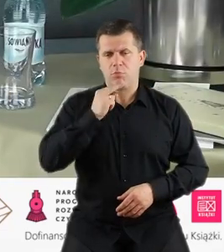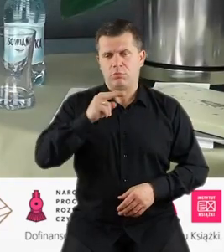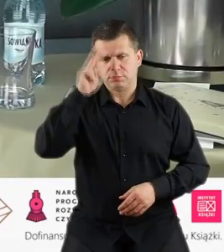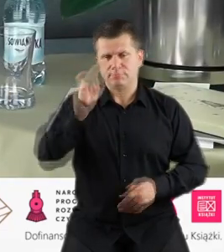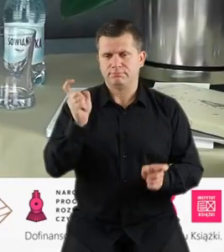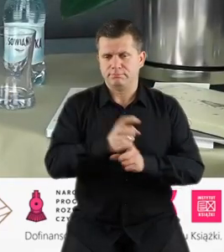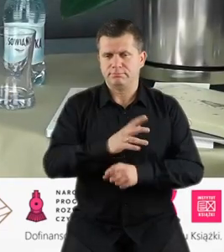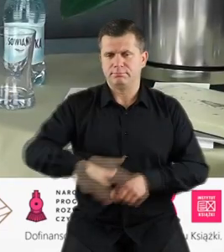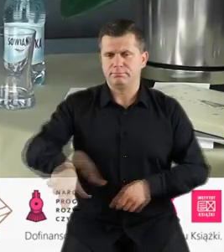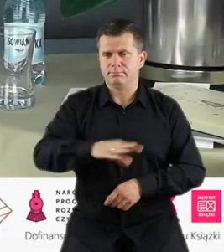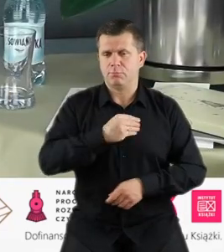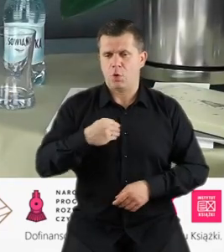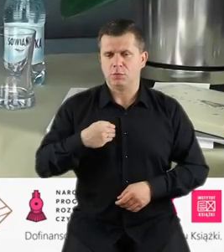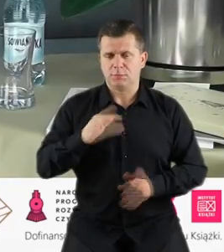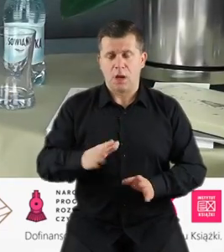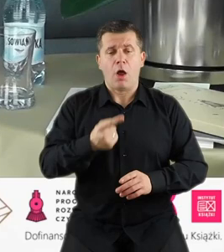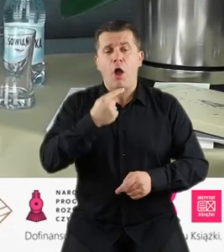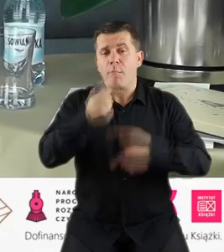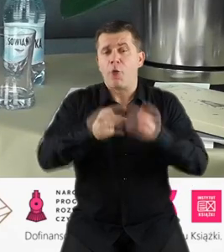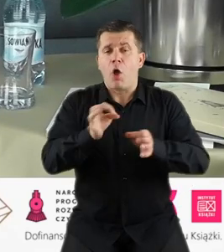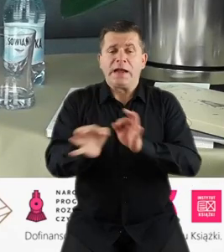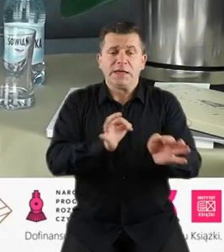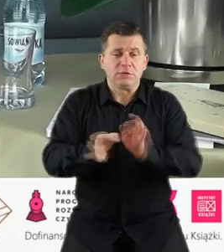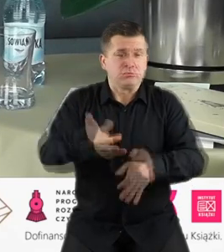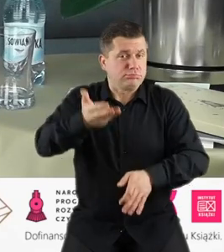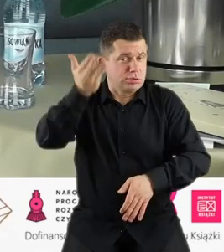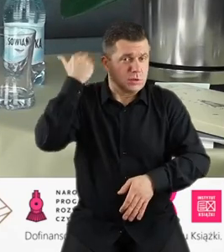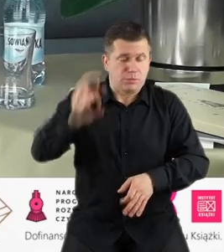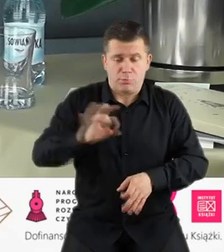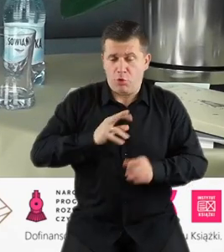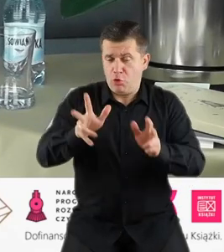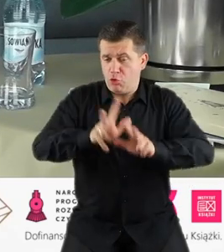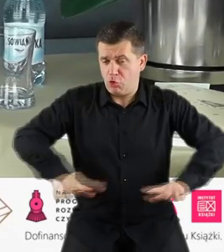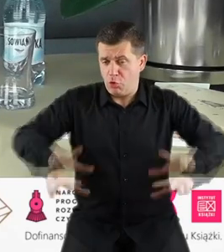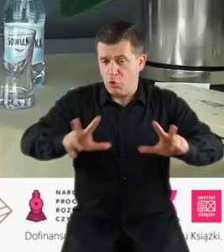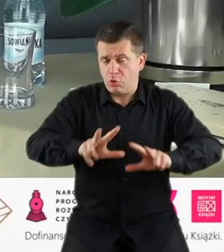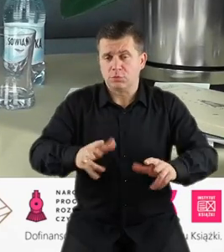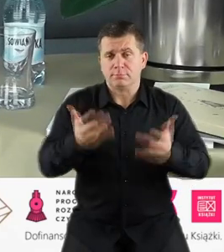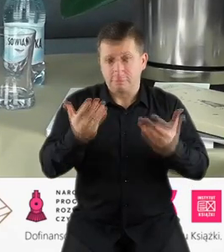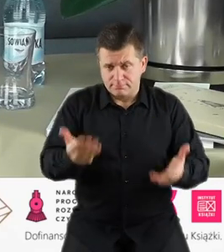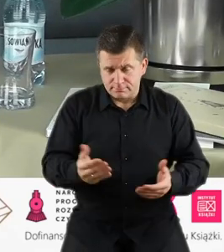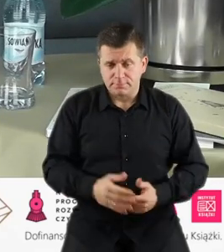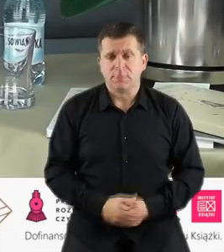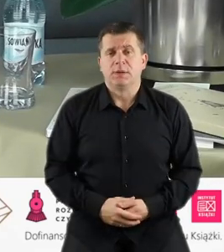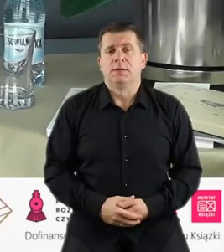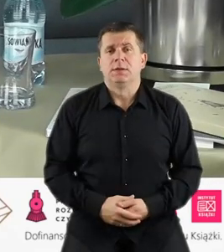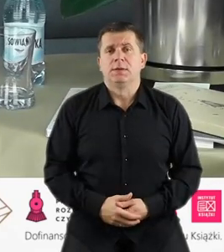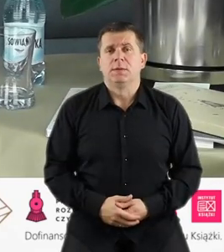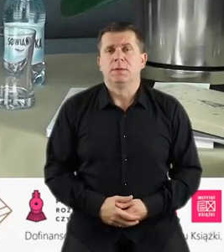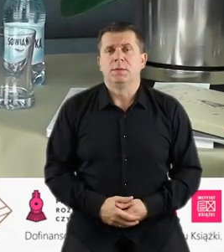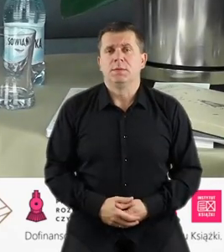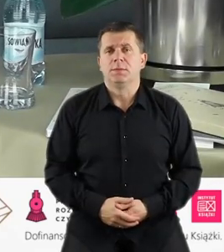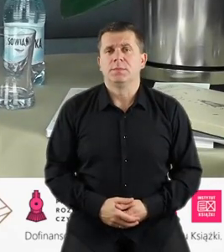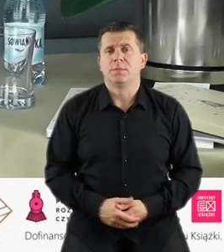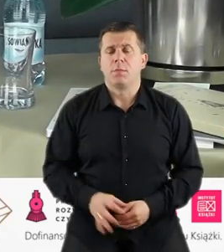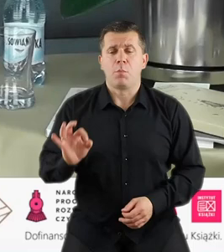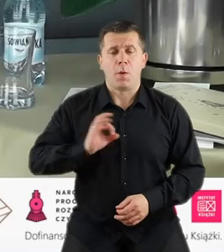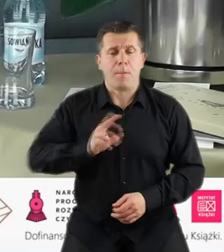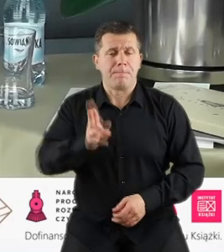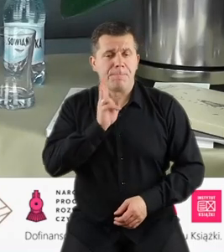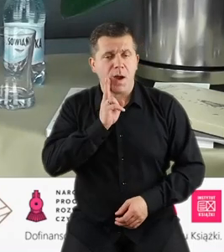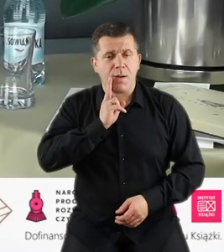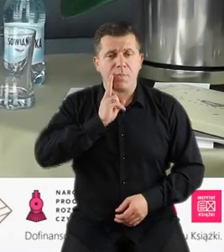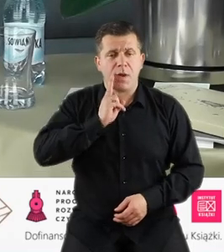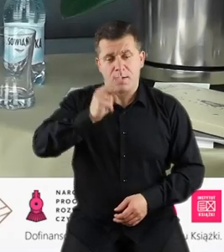Jeśli mówiliśmy o przeszłości, o historii, no to historia mojej rodziny jest absolutnie jednoznaczna. I od strony mamy, i